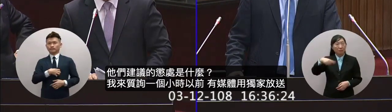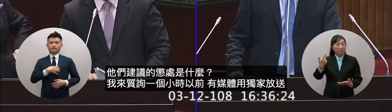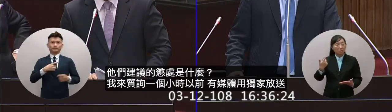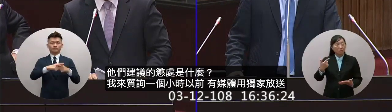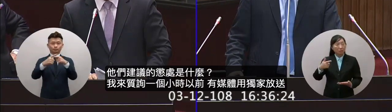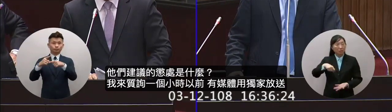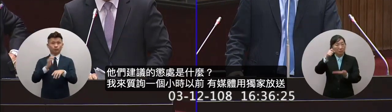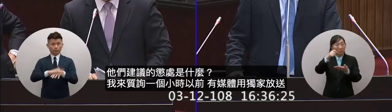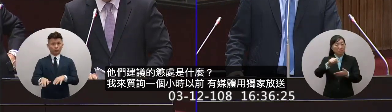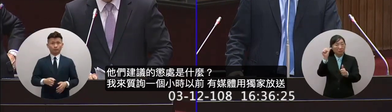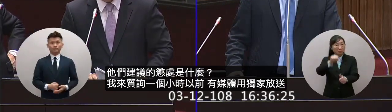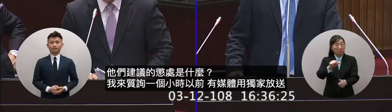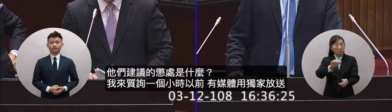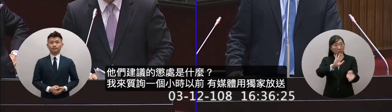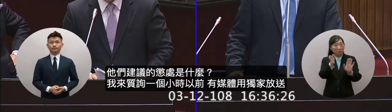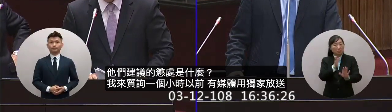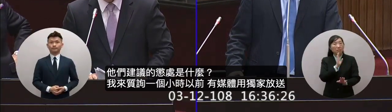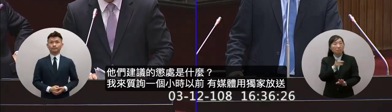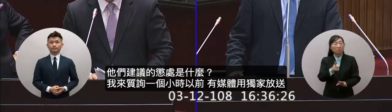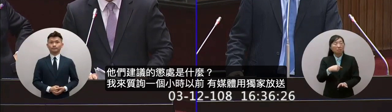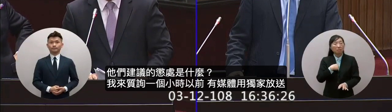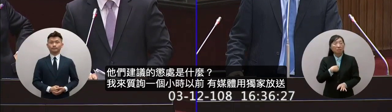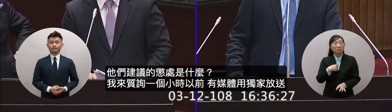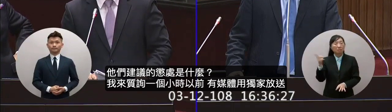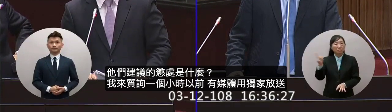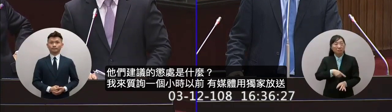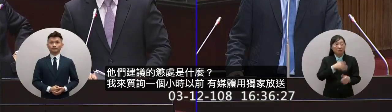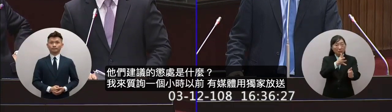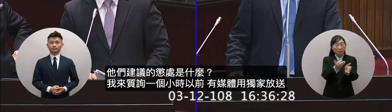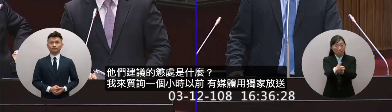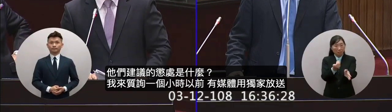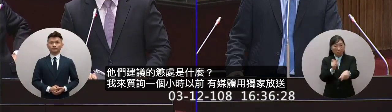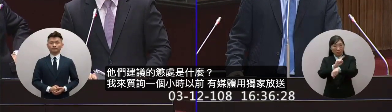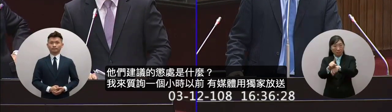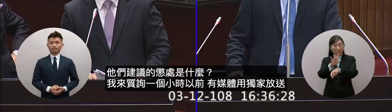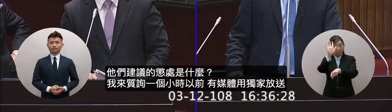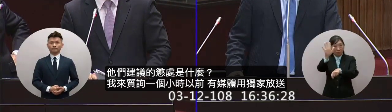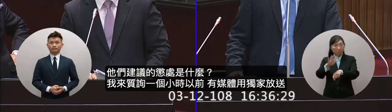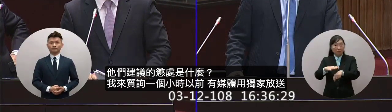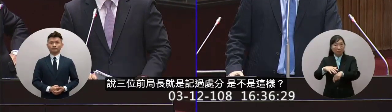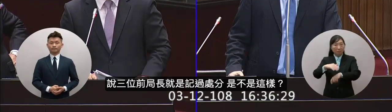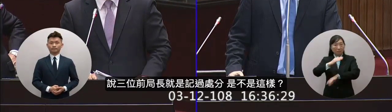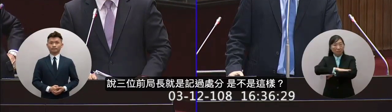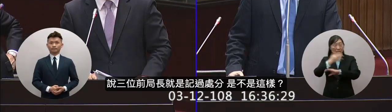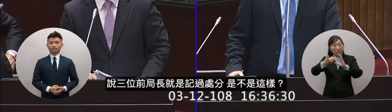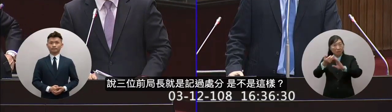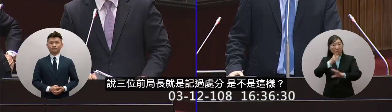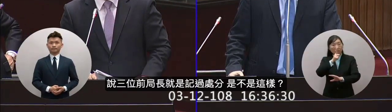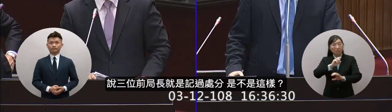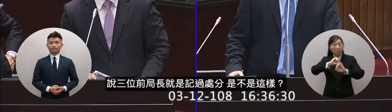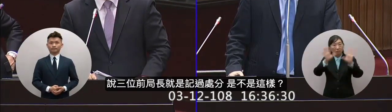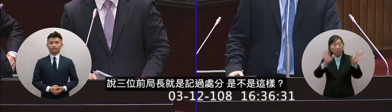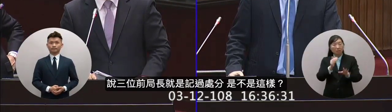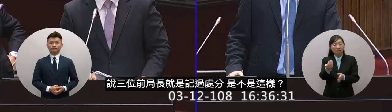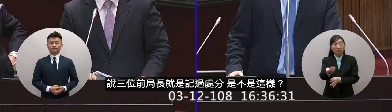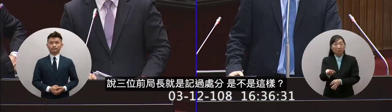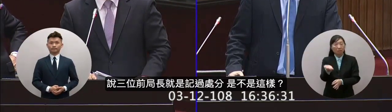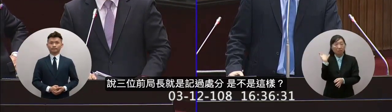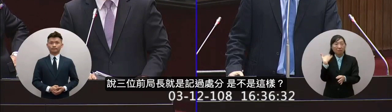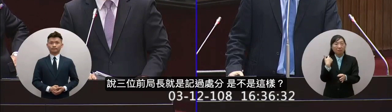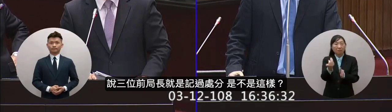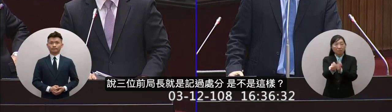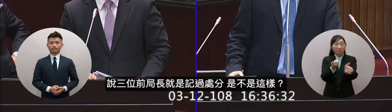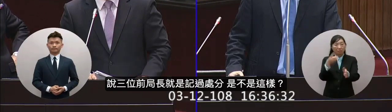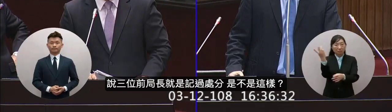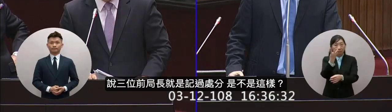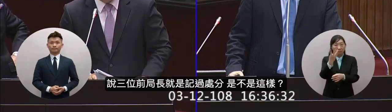处是什么？我来质询以前，一个小时以前有媒体用独家放送，说三位前局长就是记过处